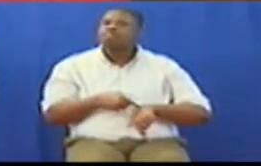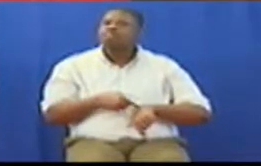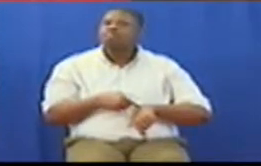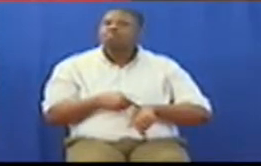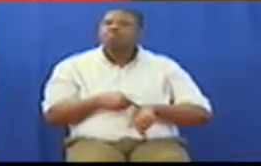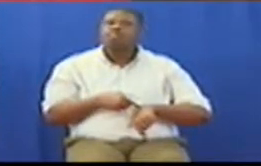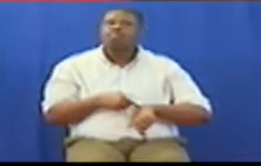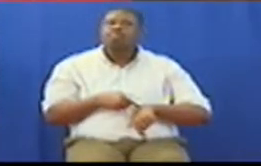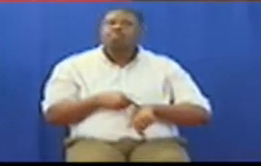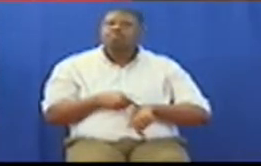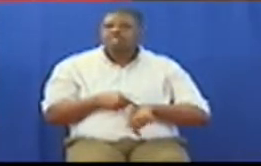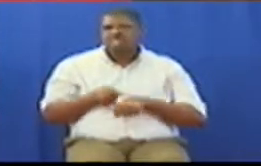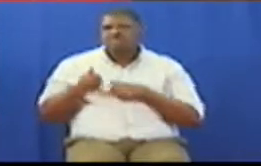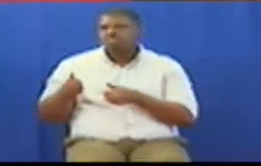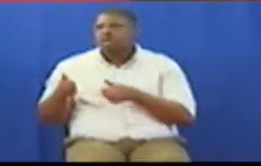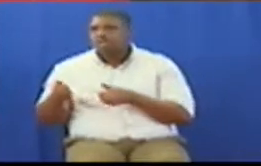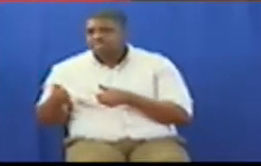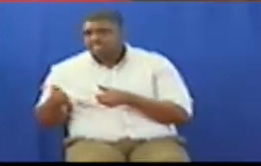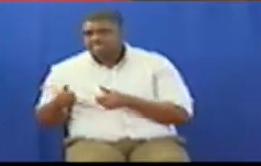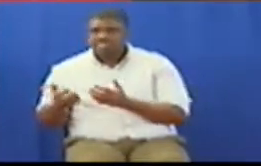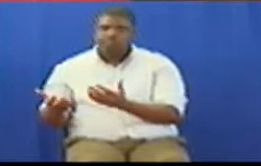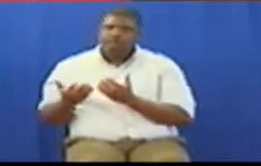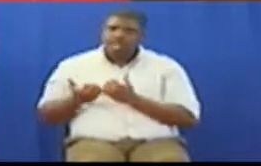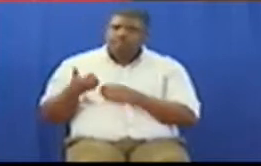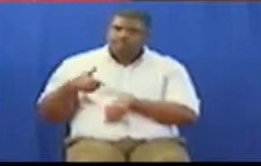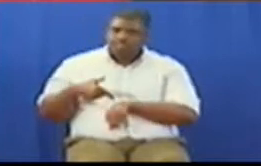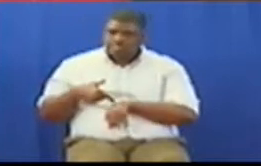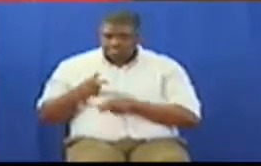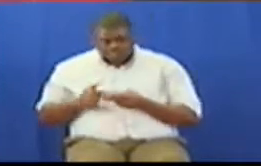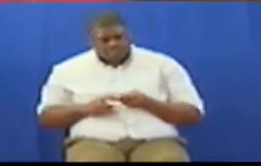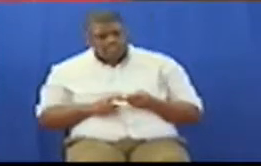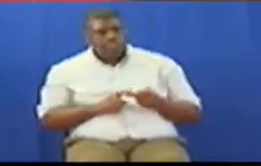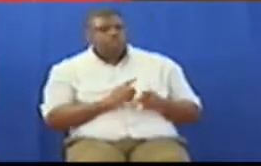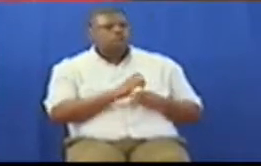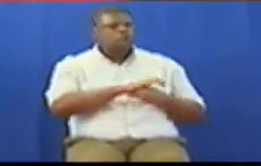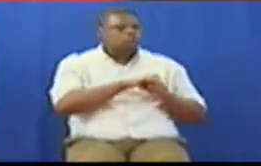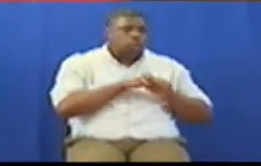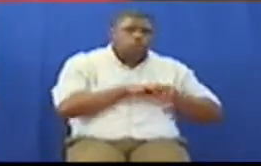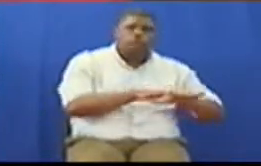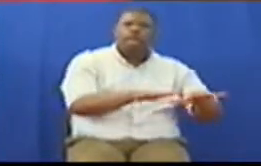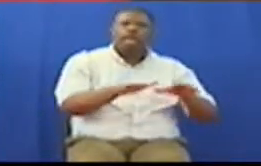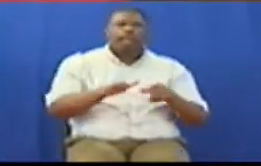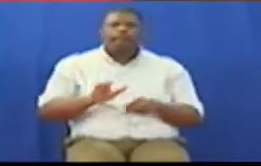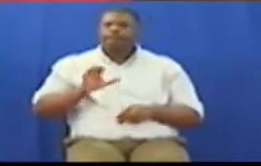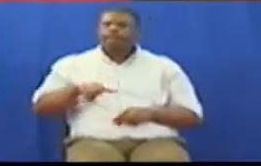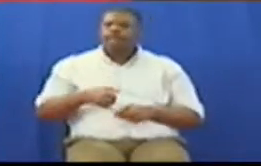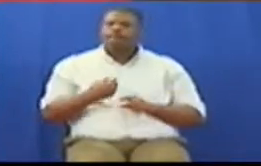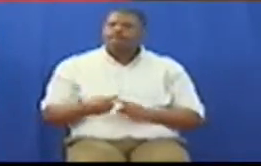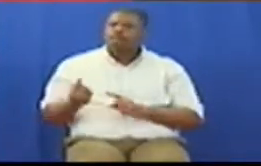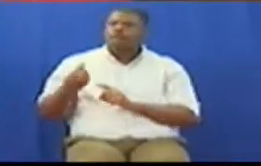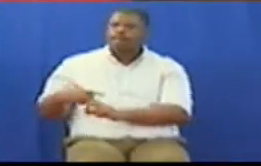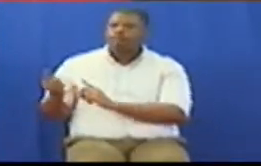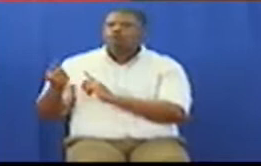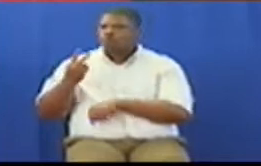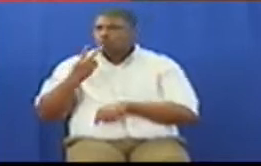action. Corona ni tukio ambalo limetokea, ni tukio la huwa linatokea miaka 100 ukiangalia